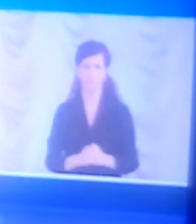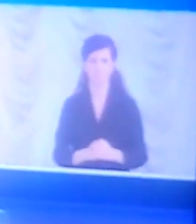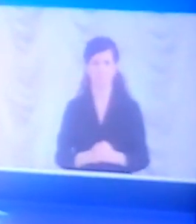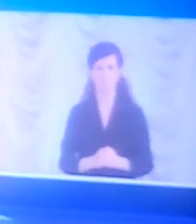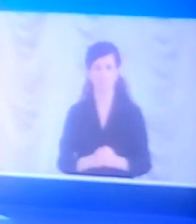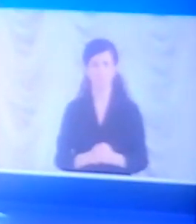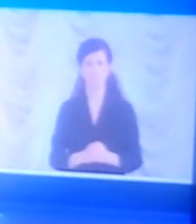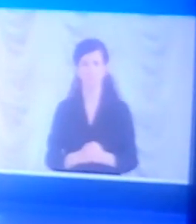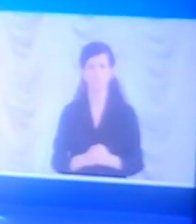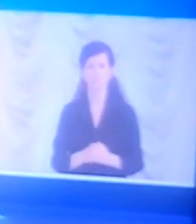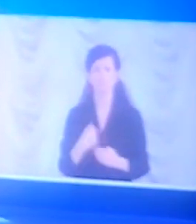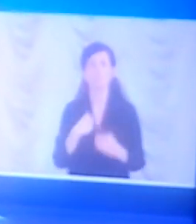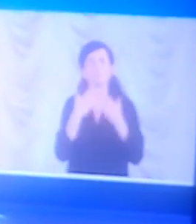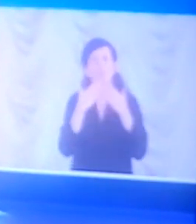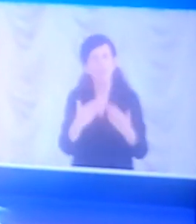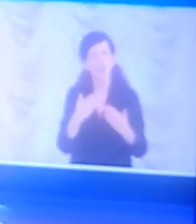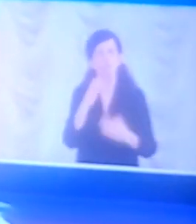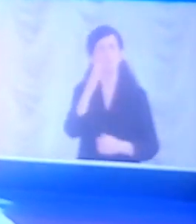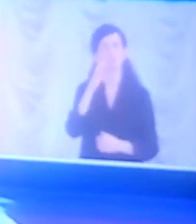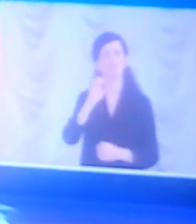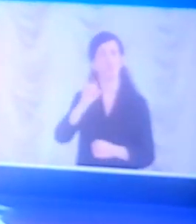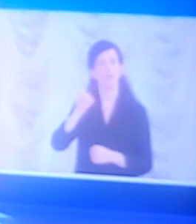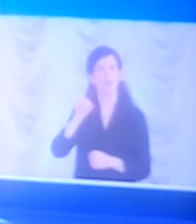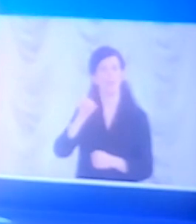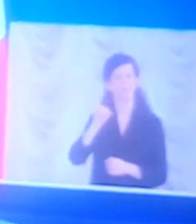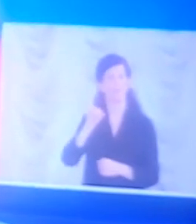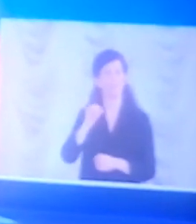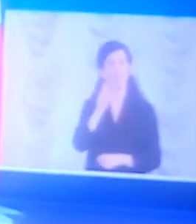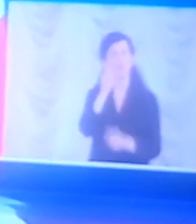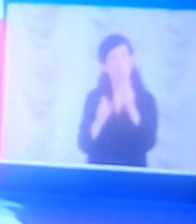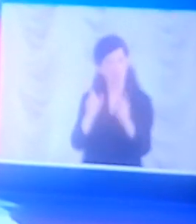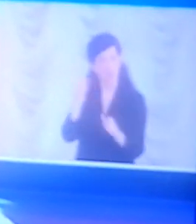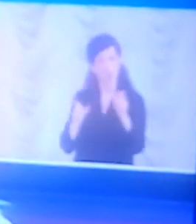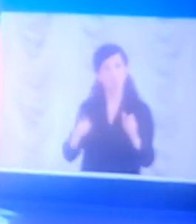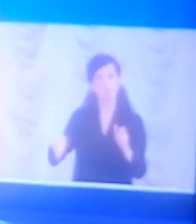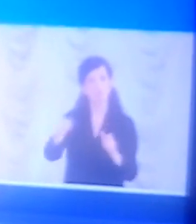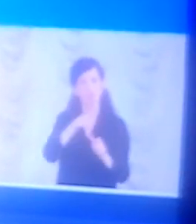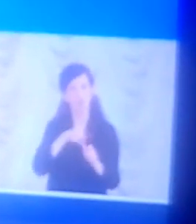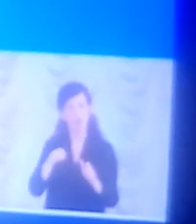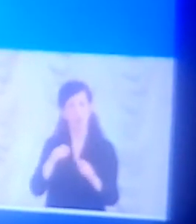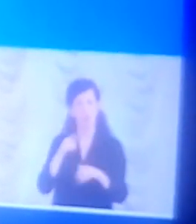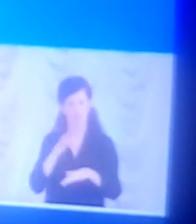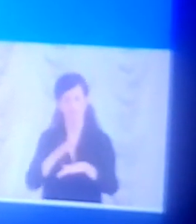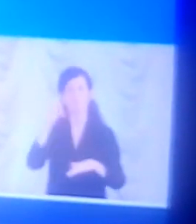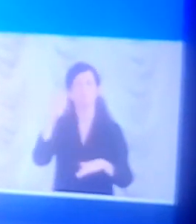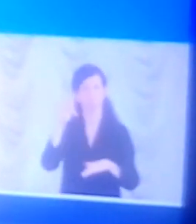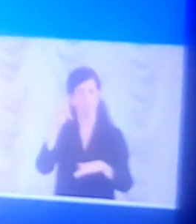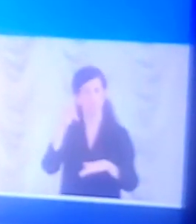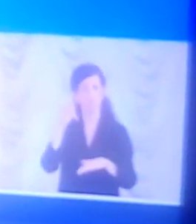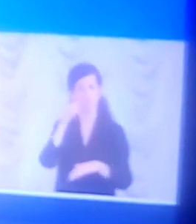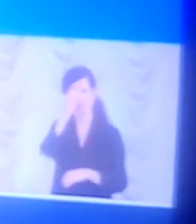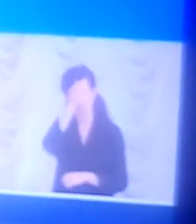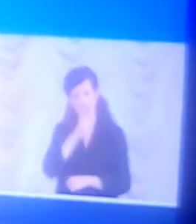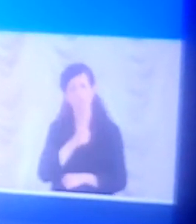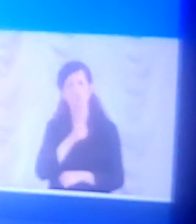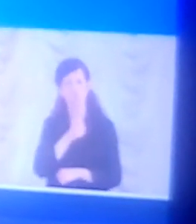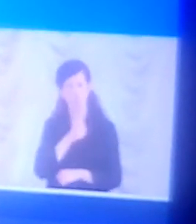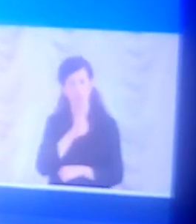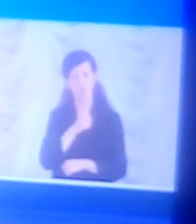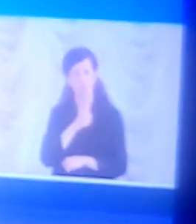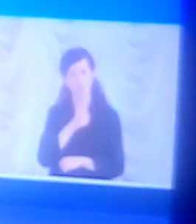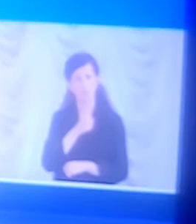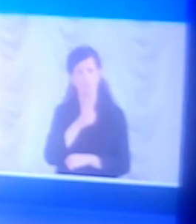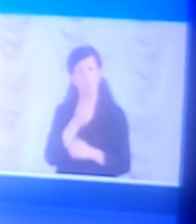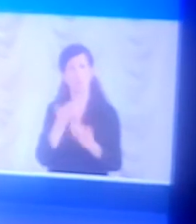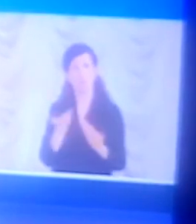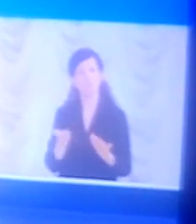ringraziare anche la CEI e tutte le persone che hanno una particolare sensibilità religiosa, perché